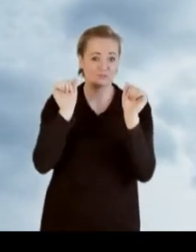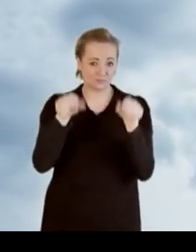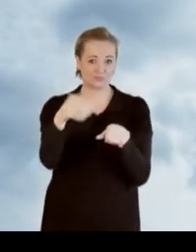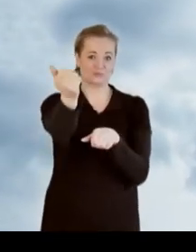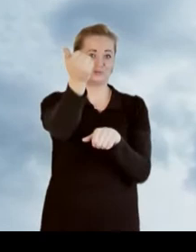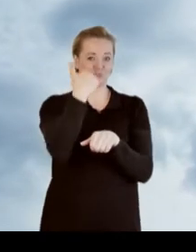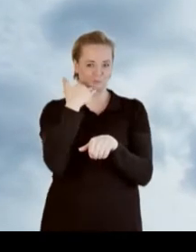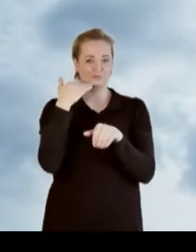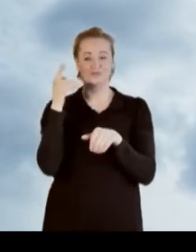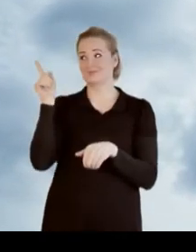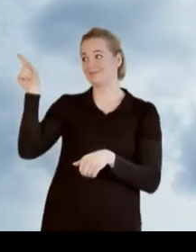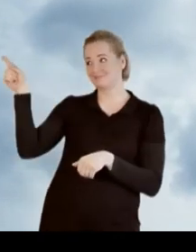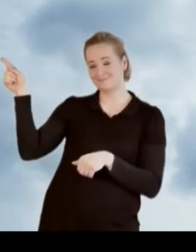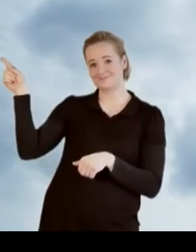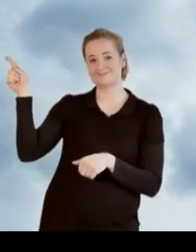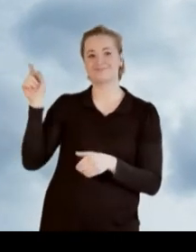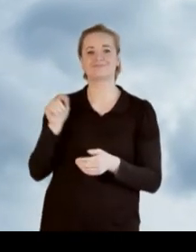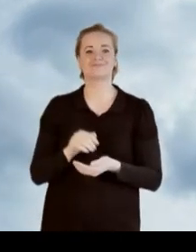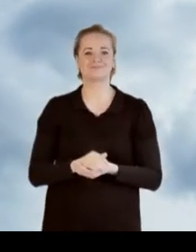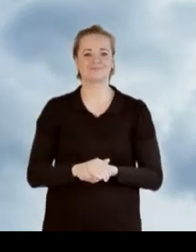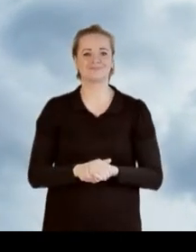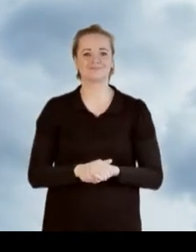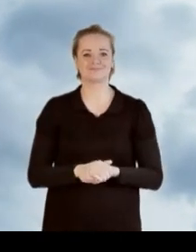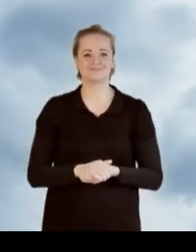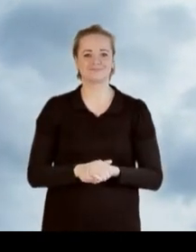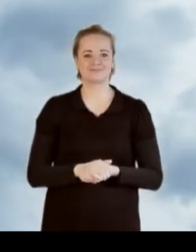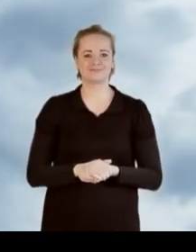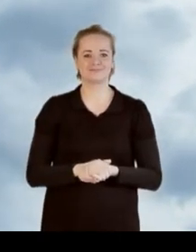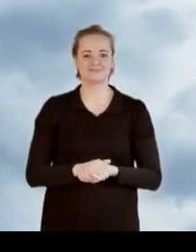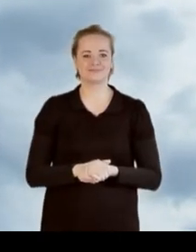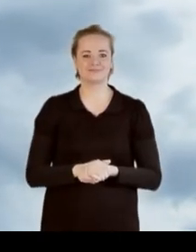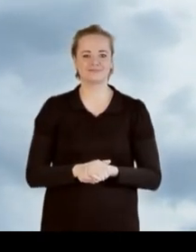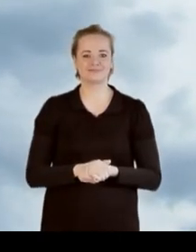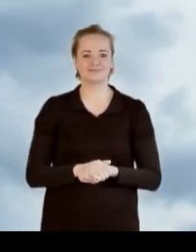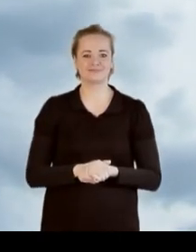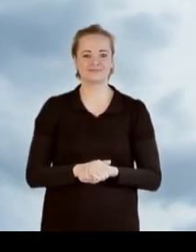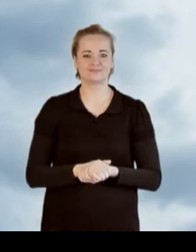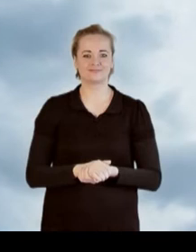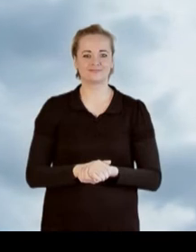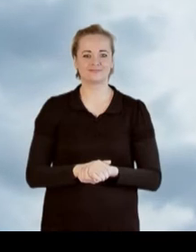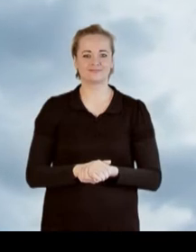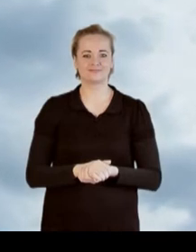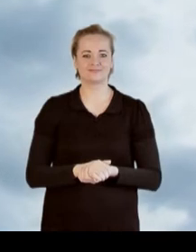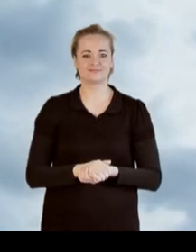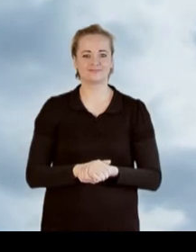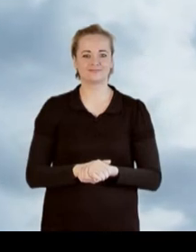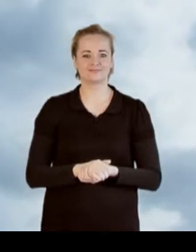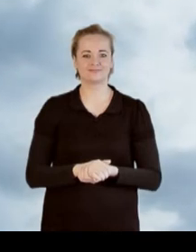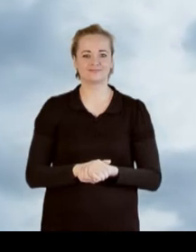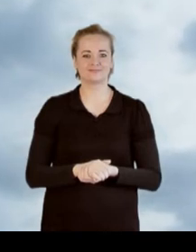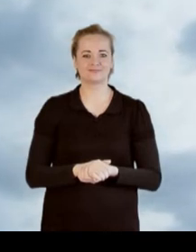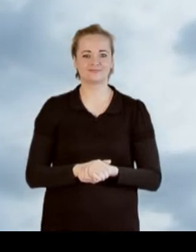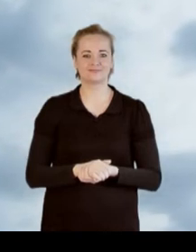gyvena jūsų namuose. Ir juos nupieškite. Laiškus ir piešinius